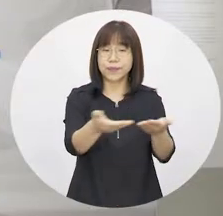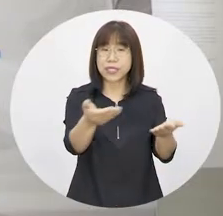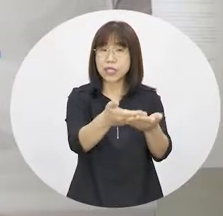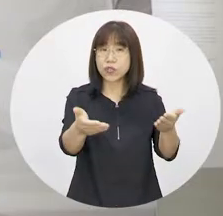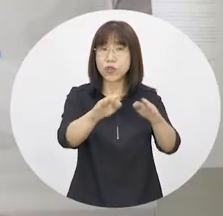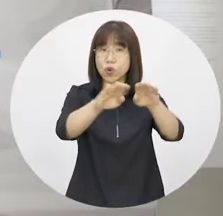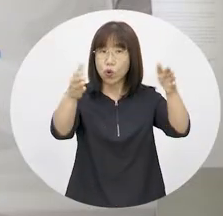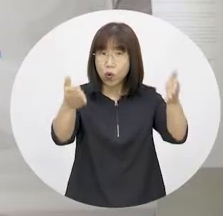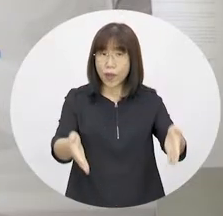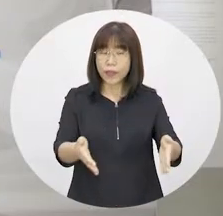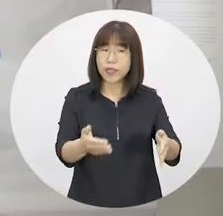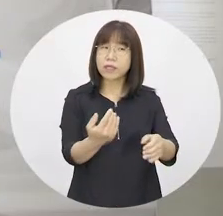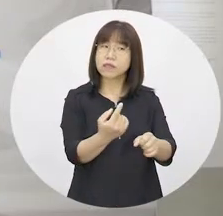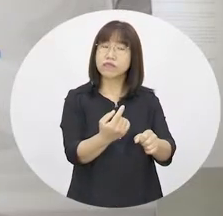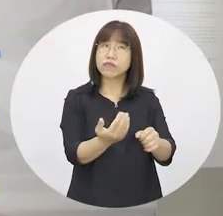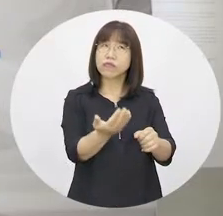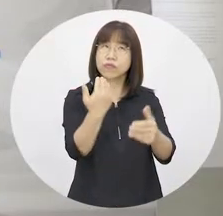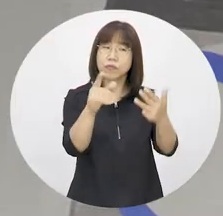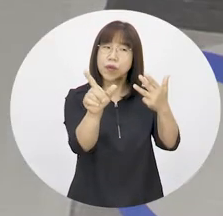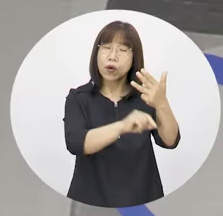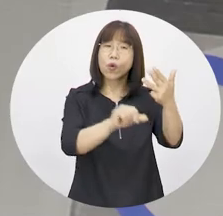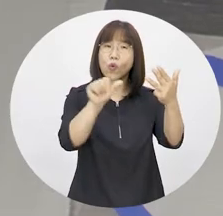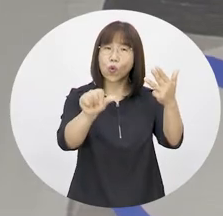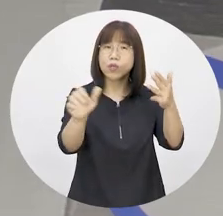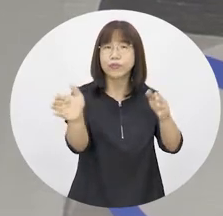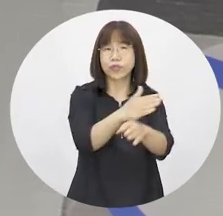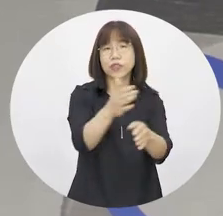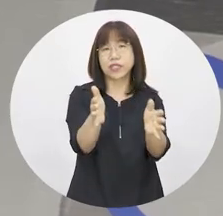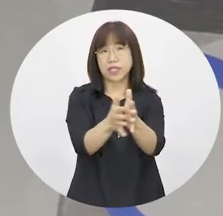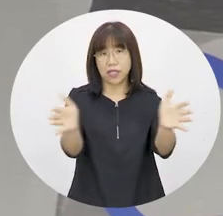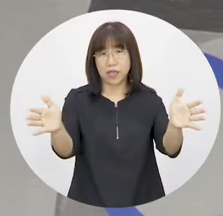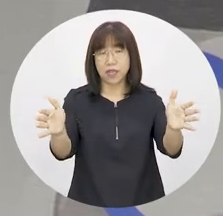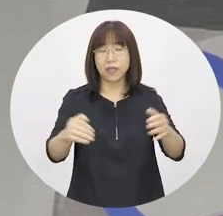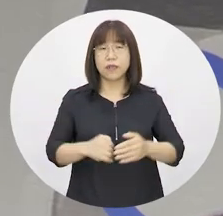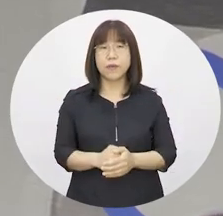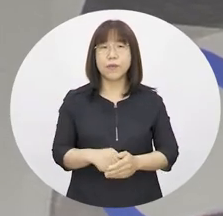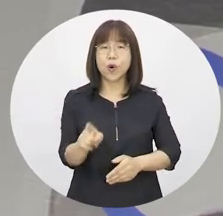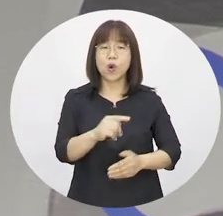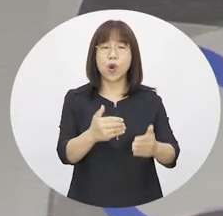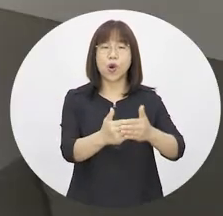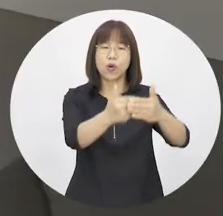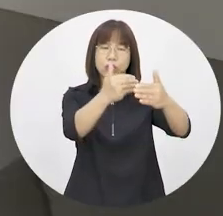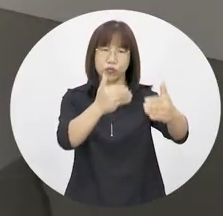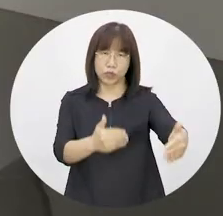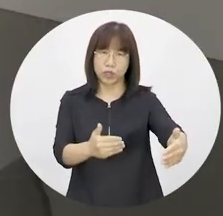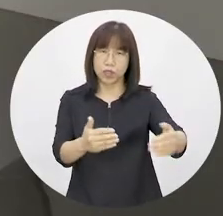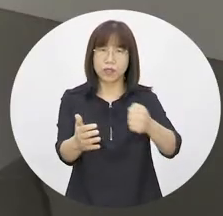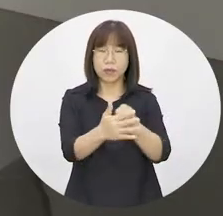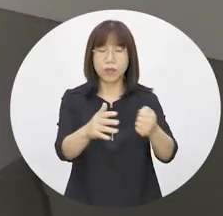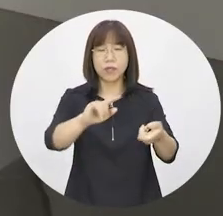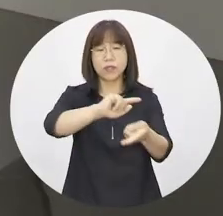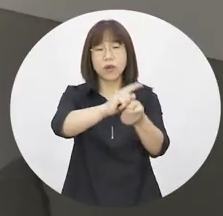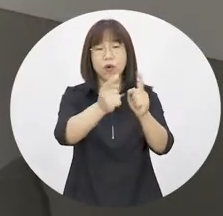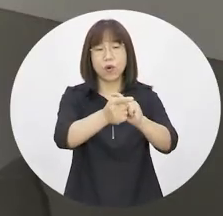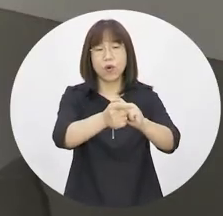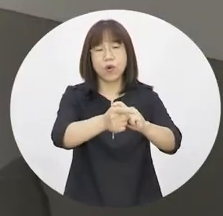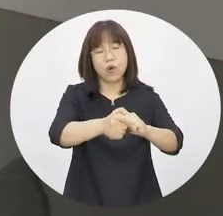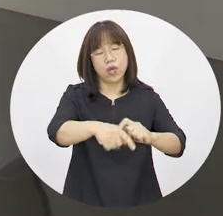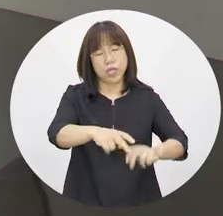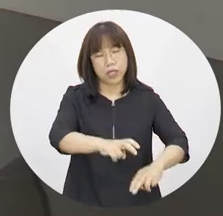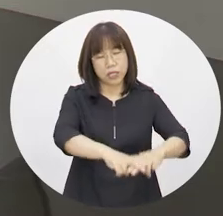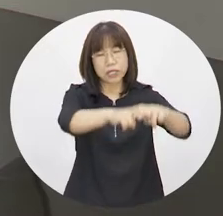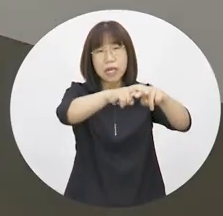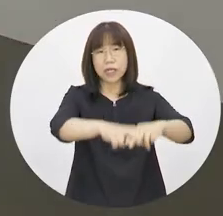겸재 정선 미술관에서 지난 5일부터 시작된 이번 김지헌 작가의 전시에서는 거리두기 로 인해 탑처럼 쌓여있는